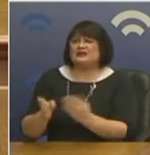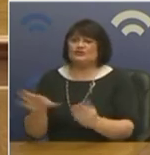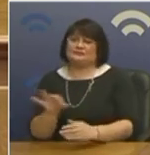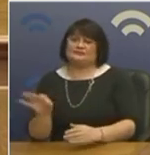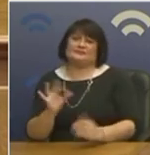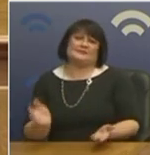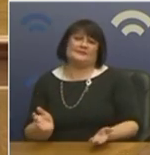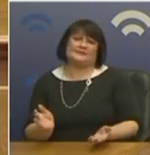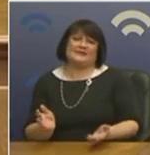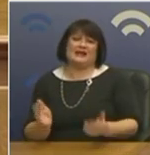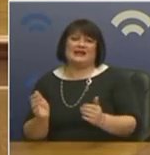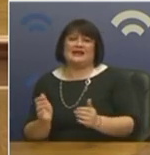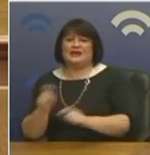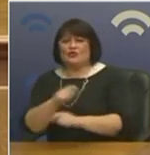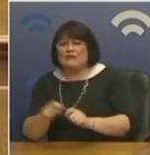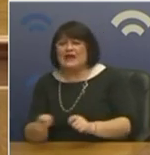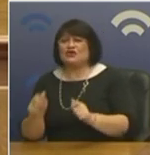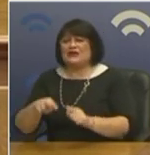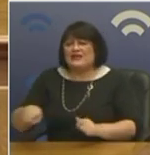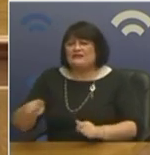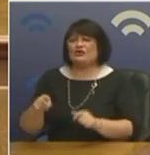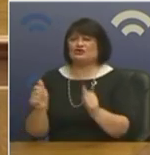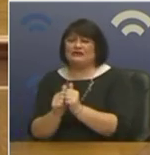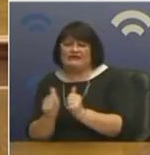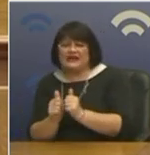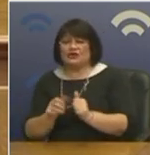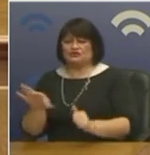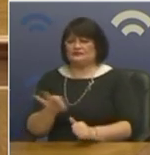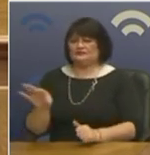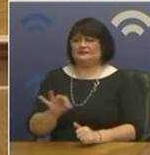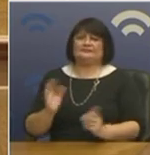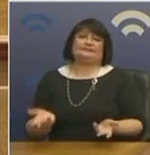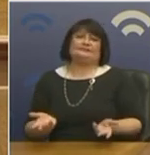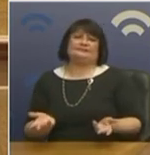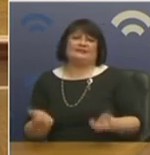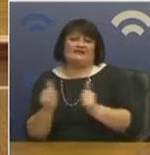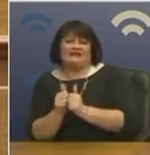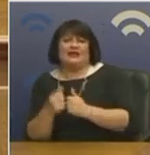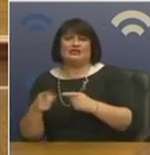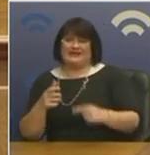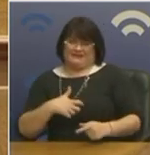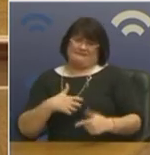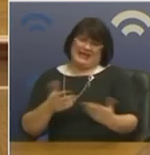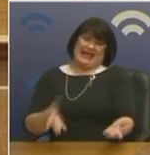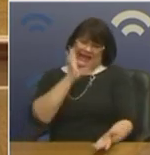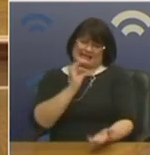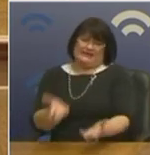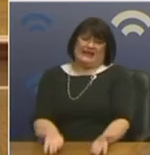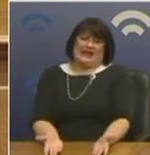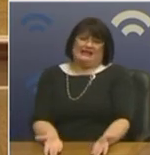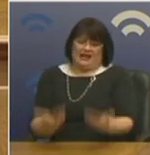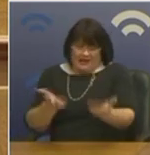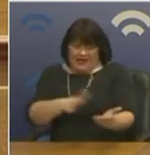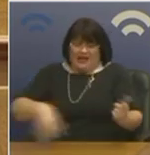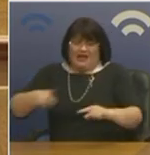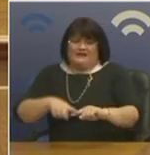ήταν ο Μπατζανάκης του Μπατζανάκη, ο αδερφός του αδερφού, ήταν ο οραστής ιερωμένοι και γίνονται καθηγητές οι περισσότεροι. Μην γελάμε, αυτή είναι η αλήθεια, αυτή είναι η Ελλάδα. Η Ελλάδα